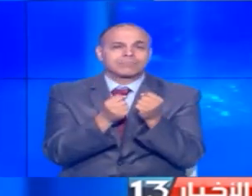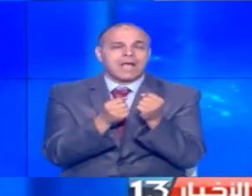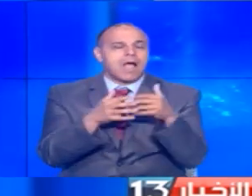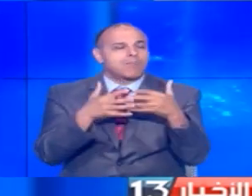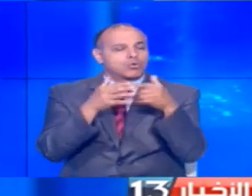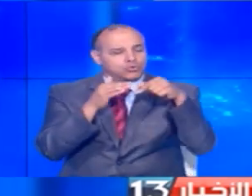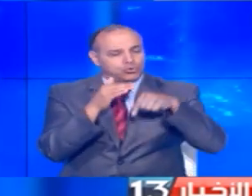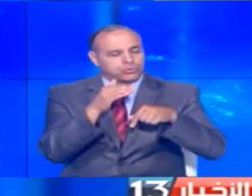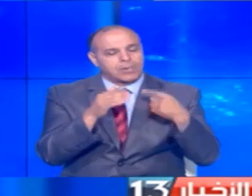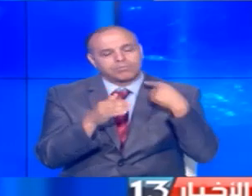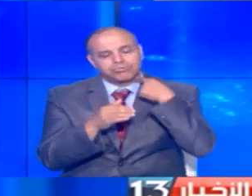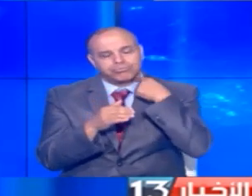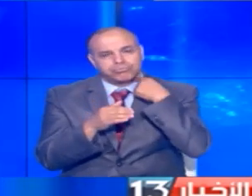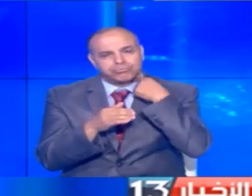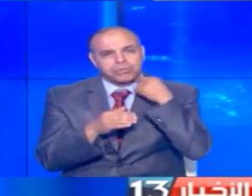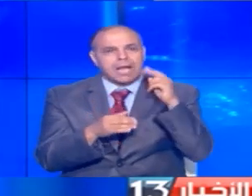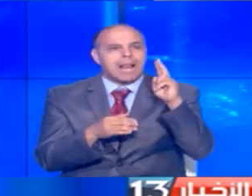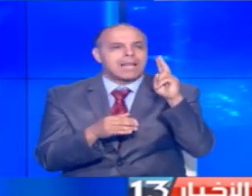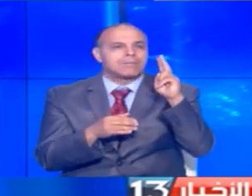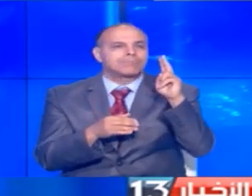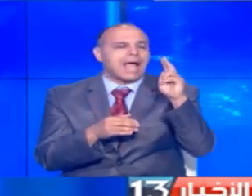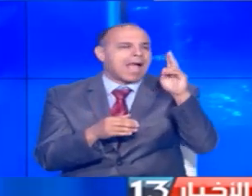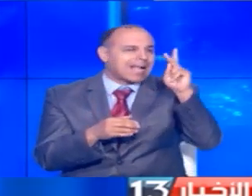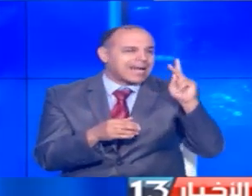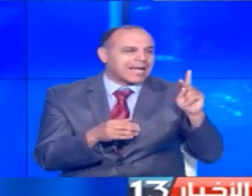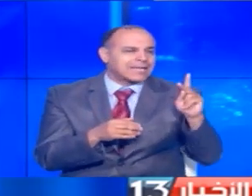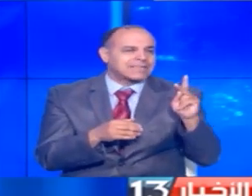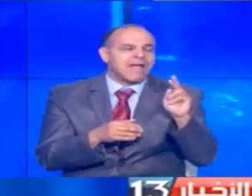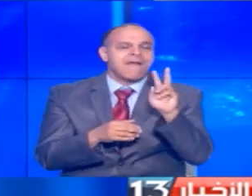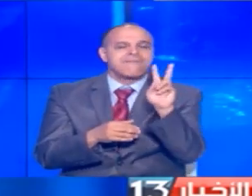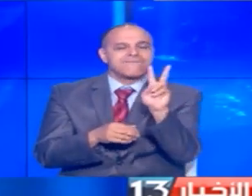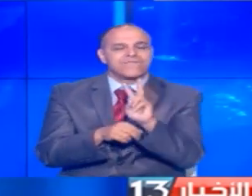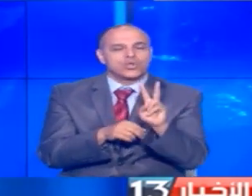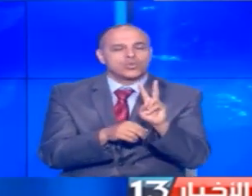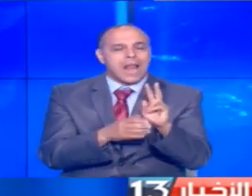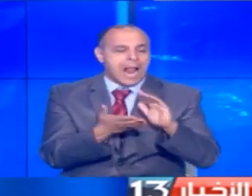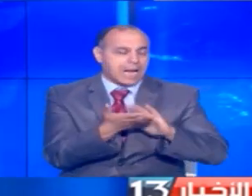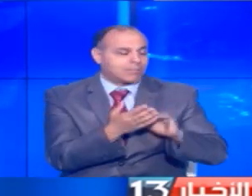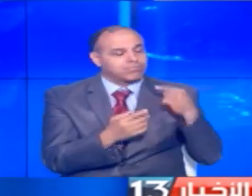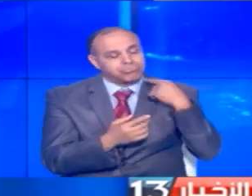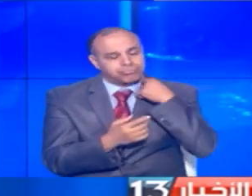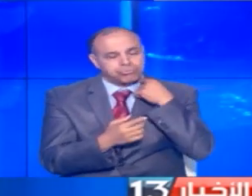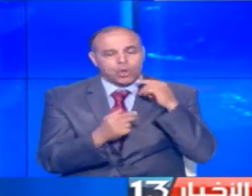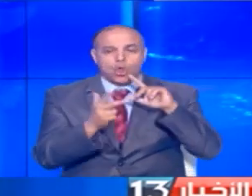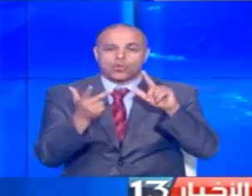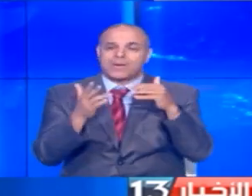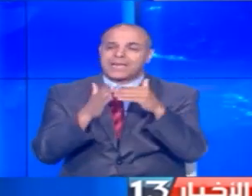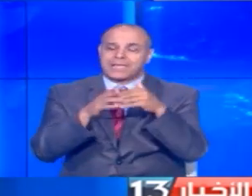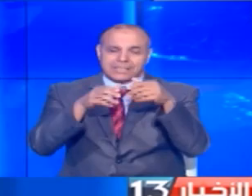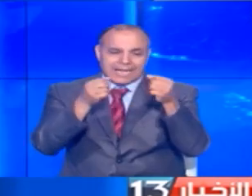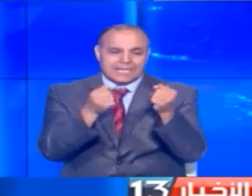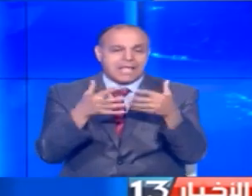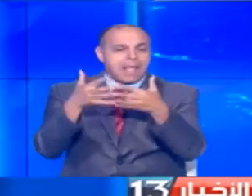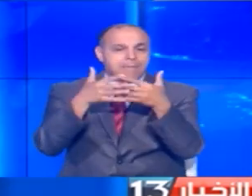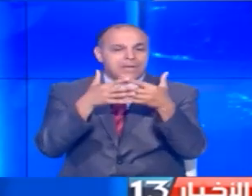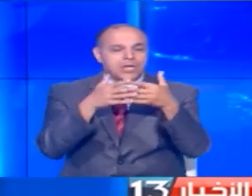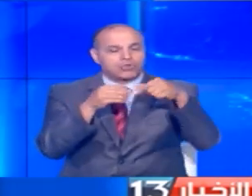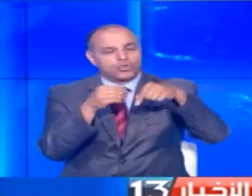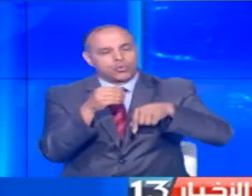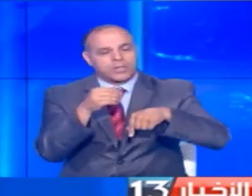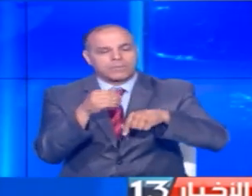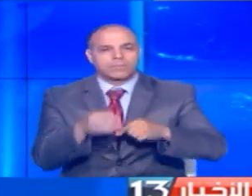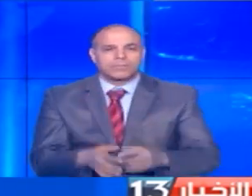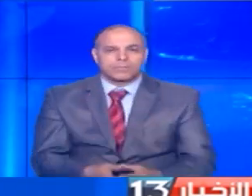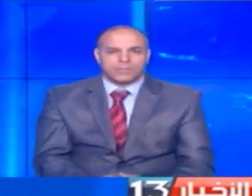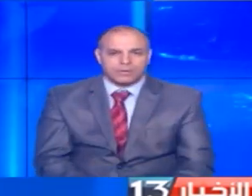فيما انهزم ديبورتيفو كاراكاس الفنزويلي على أرضه في ثمن نهائي كأس أندية أمريكا الجنوبية.